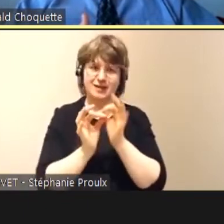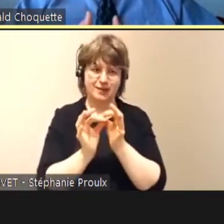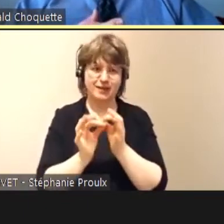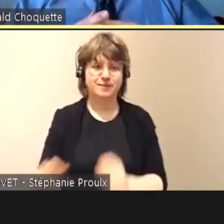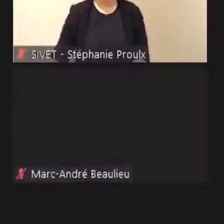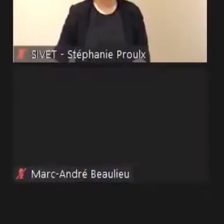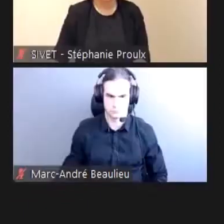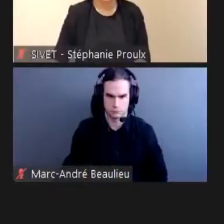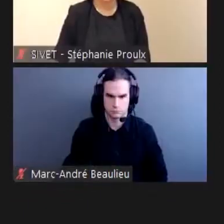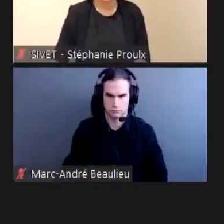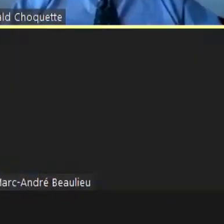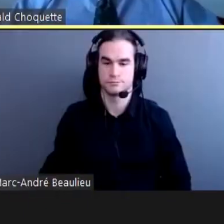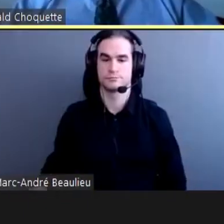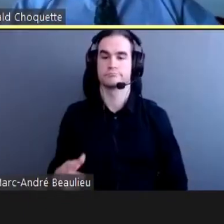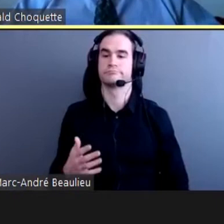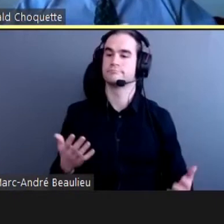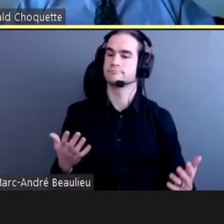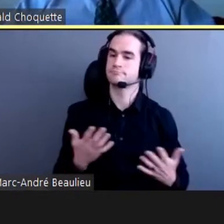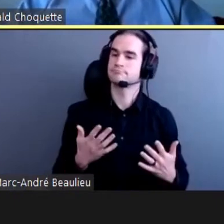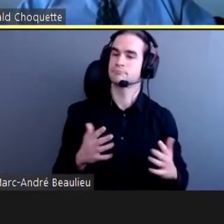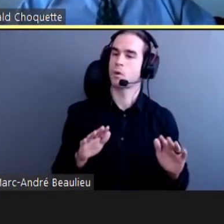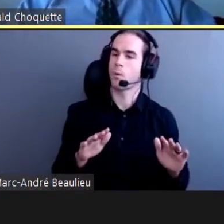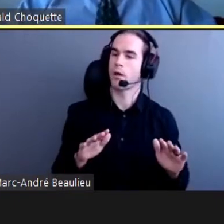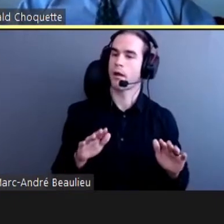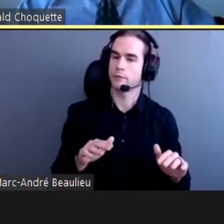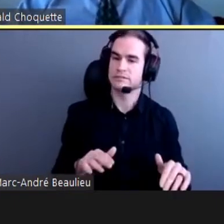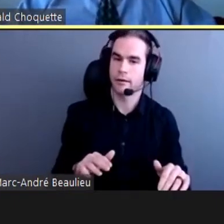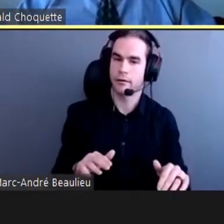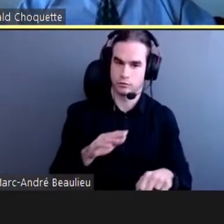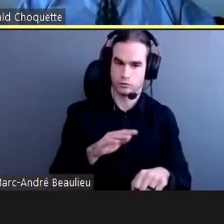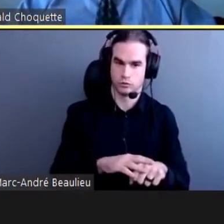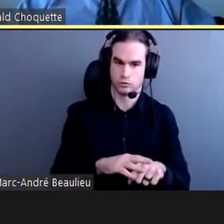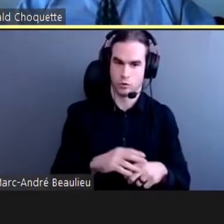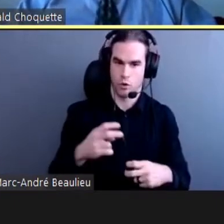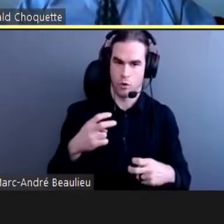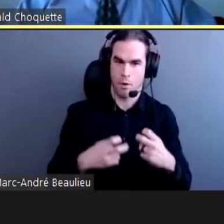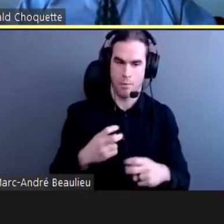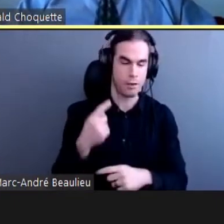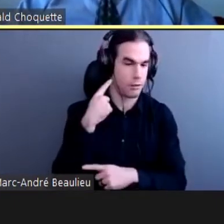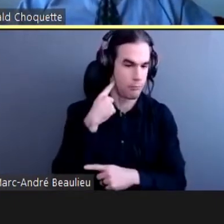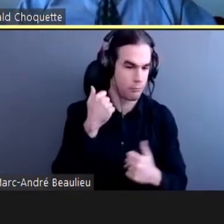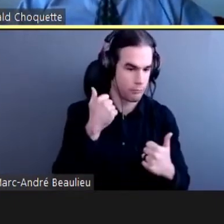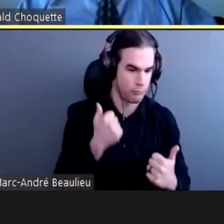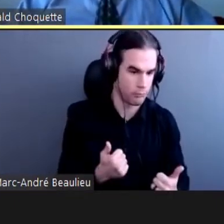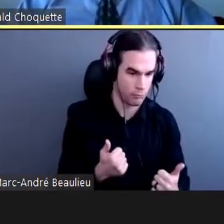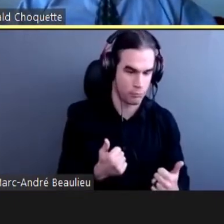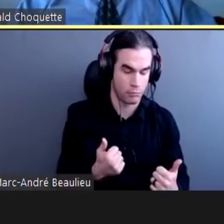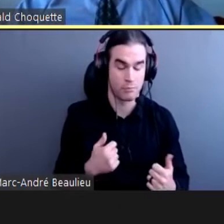OK? C'est quoi les conséquences d'un problème d'audition? OK? Il y a